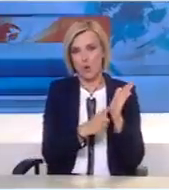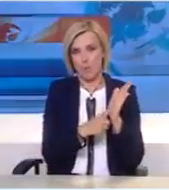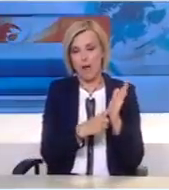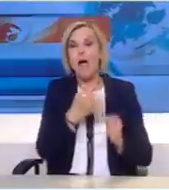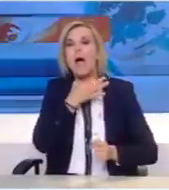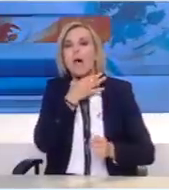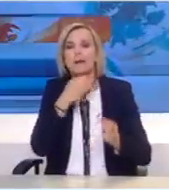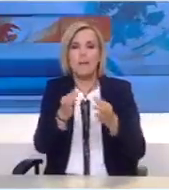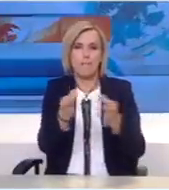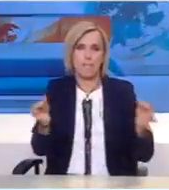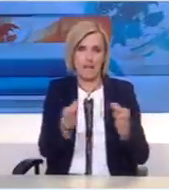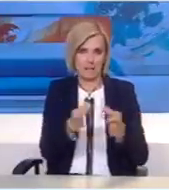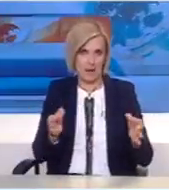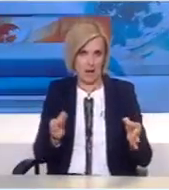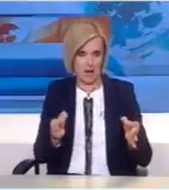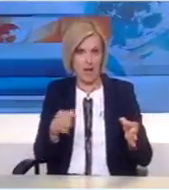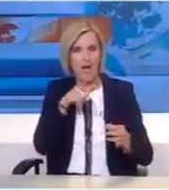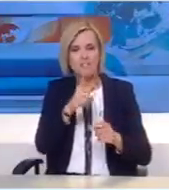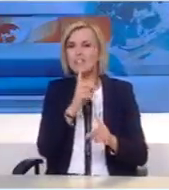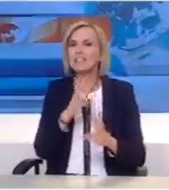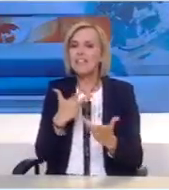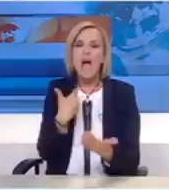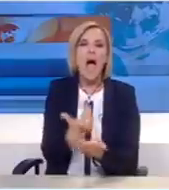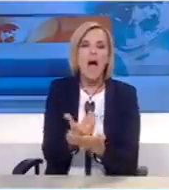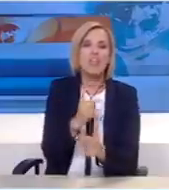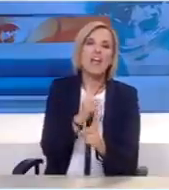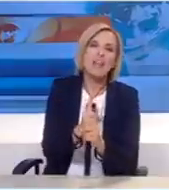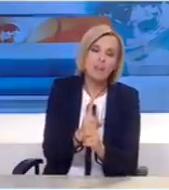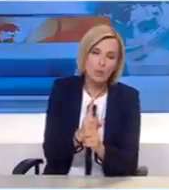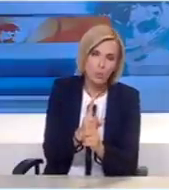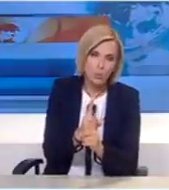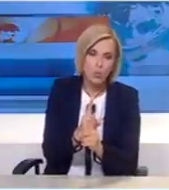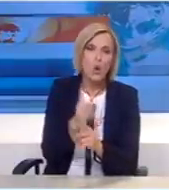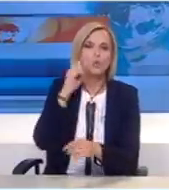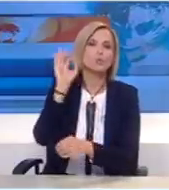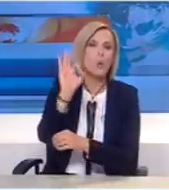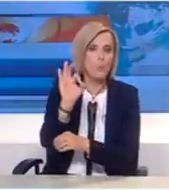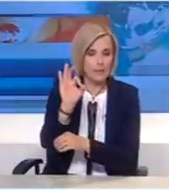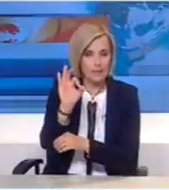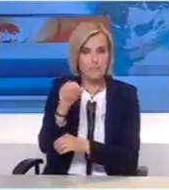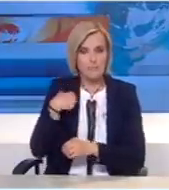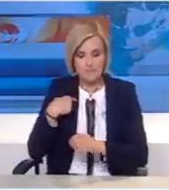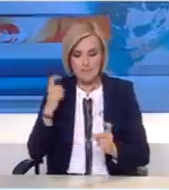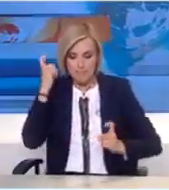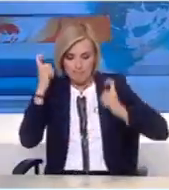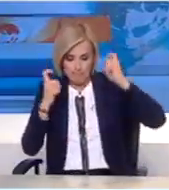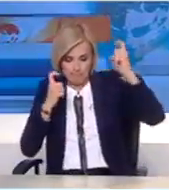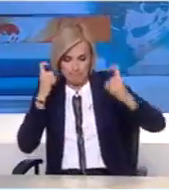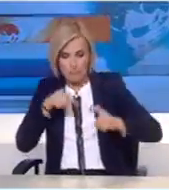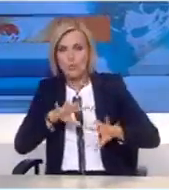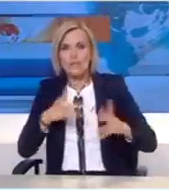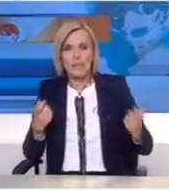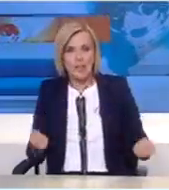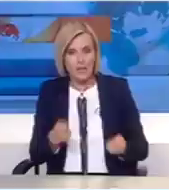μέτρα αντιμετώπισης των αρνητικών συνεπειών της εμφάνισης του κορονοϊού και της ανάγκης περιορισμού της διάδοσής του, λαμβάνοντας υπόψη την πορεία εξέλιξη του